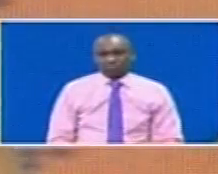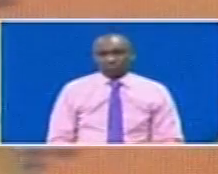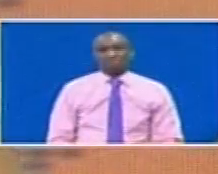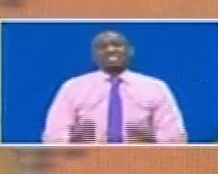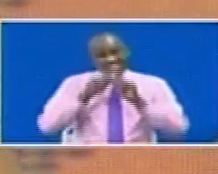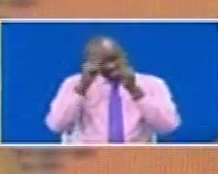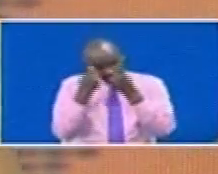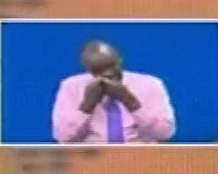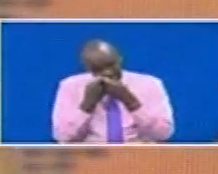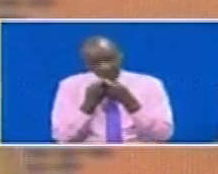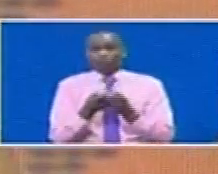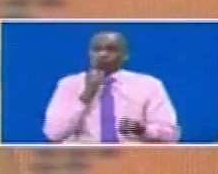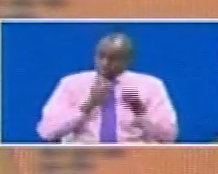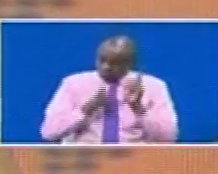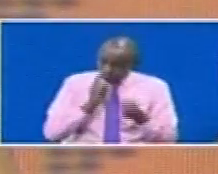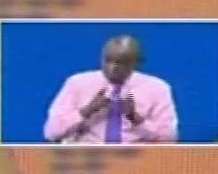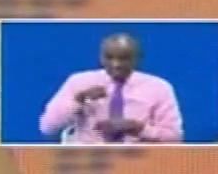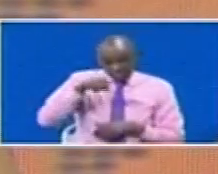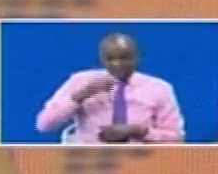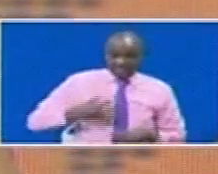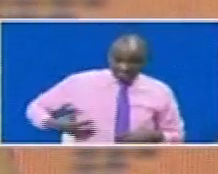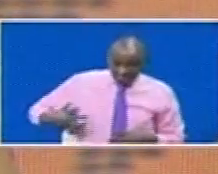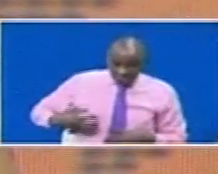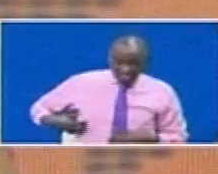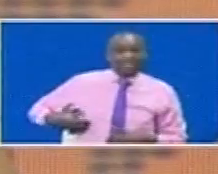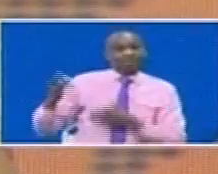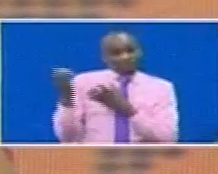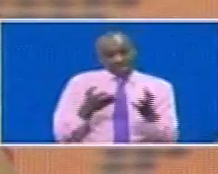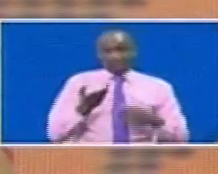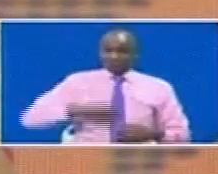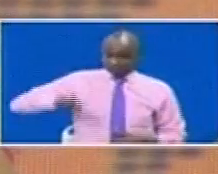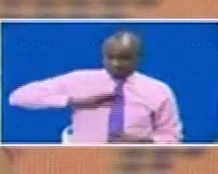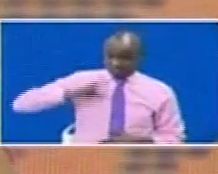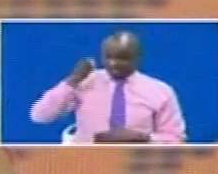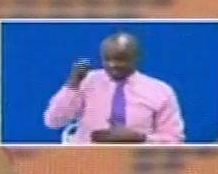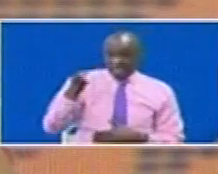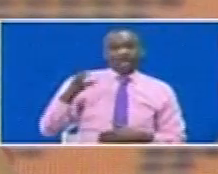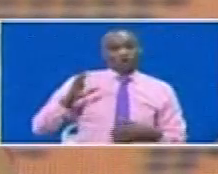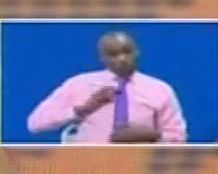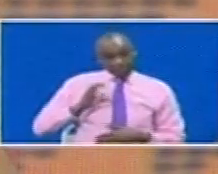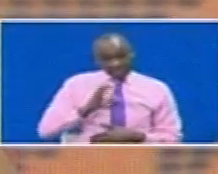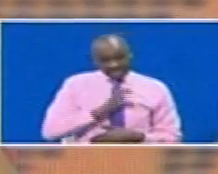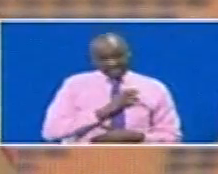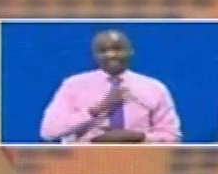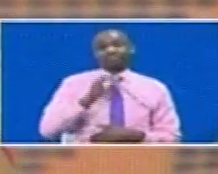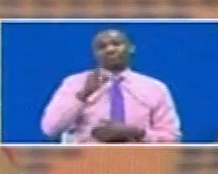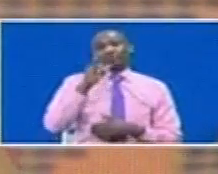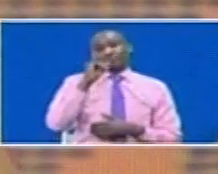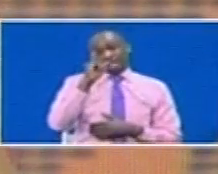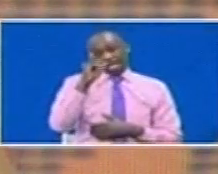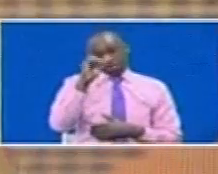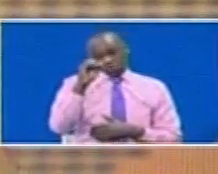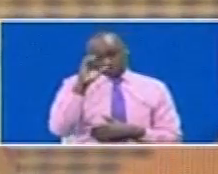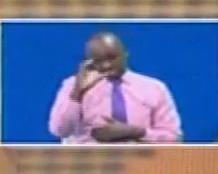Timu ya wanariadha wakimbizi ilikaribishwa mjini Rio hapo jana na kamati ya mataifa ama ya kimataifa ya